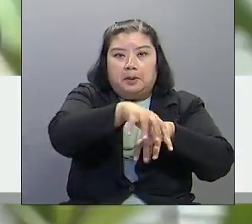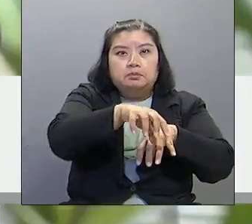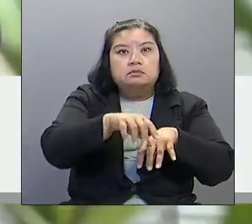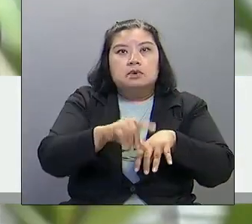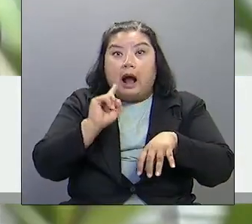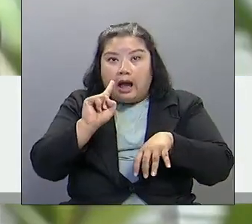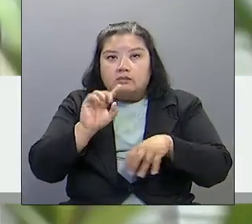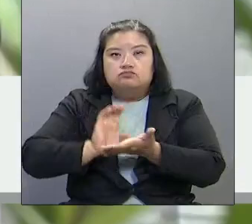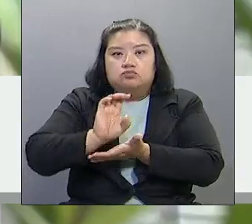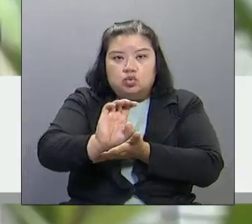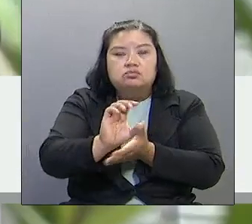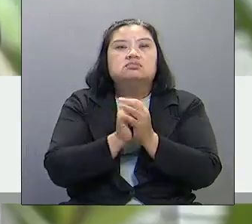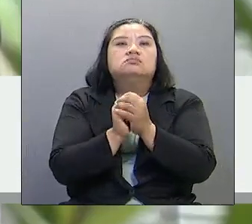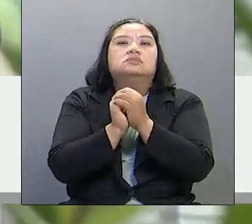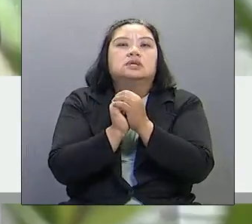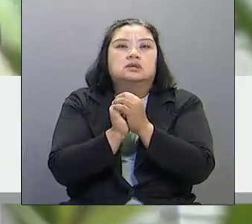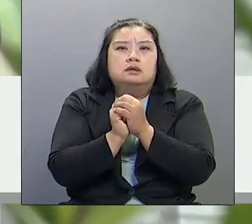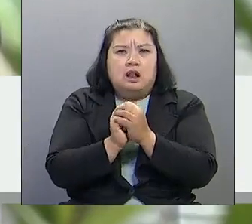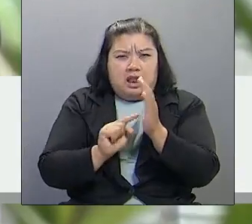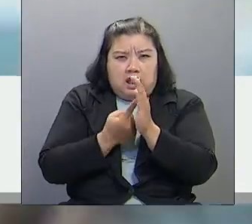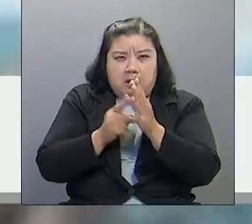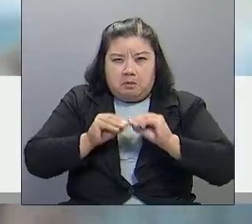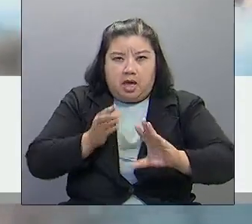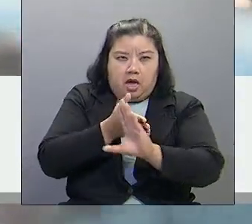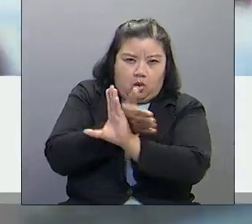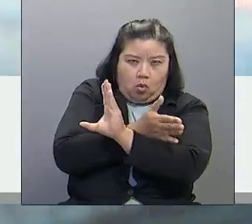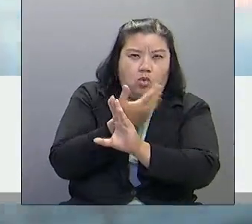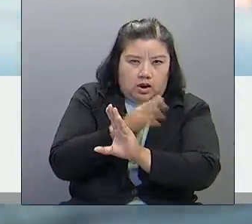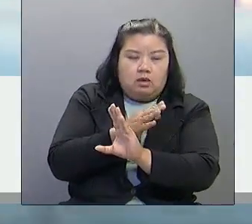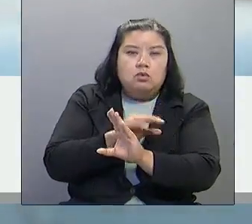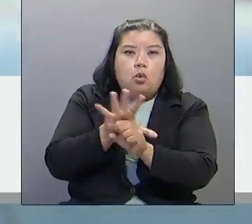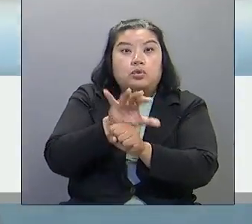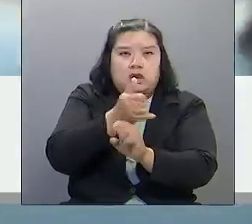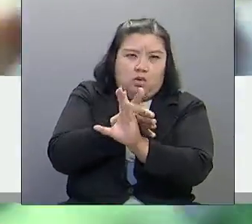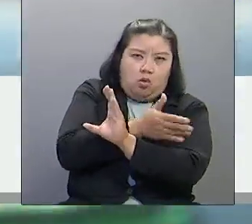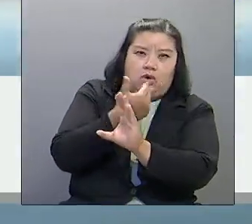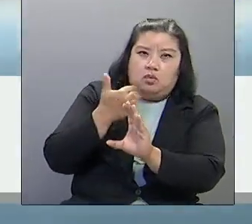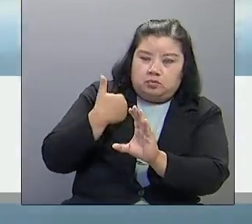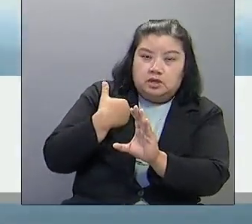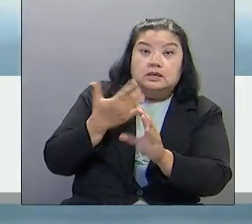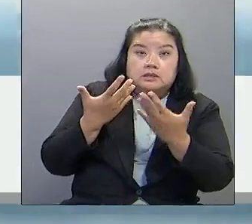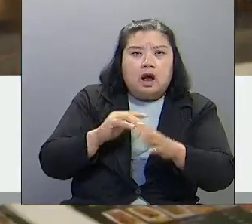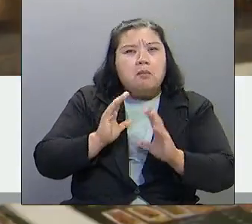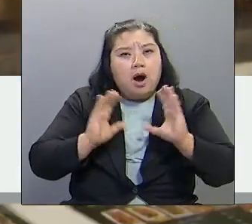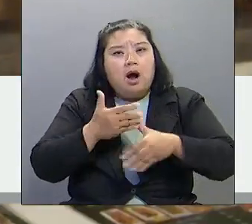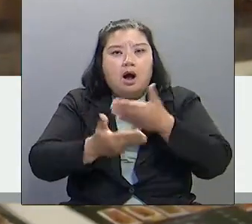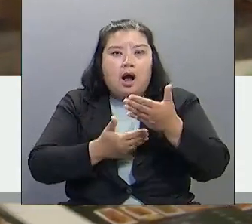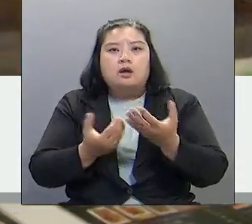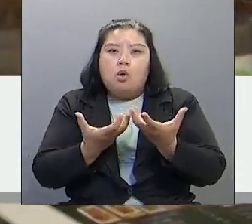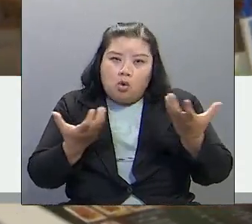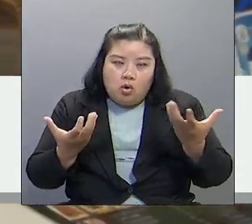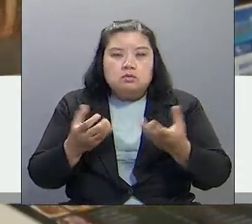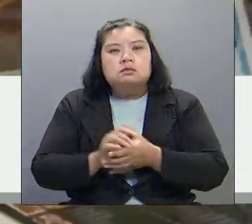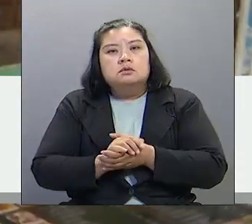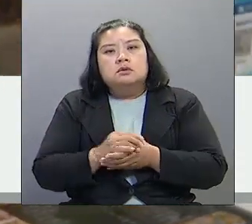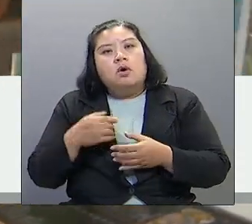แล้วก่อนหน้านี้เป็นลักษณะของการขายของฝากของที่ระลึกแต่พอมีโควิดระบาดนักท่องเที่ยวหายไปร้านค้าเหล่านี้ก็ปิด